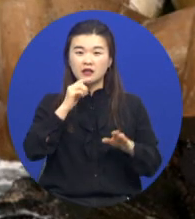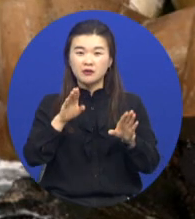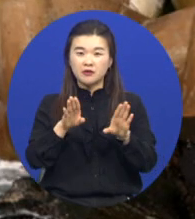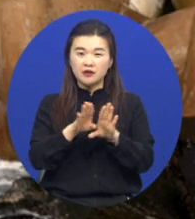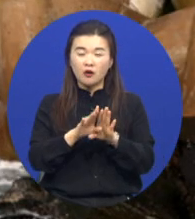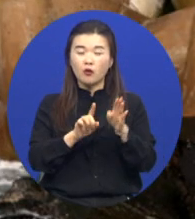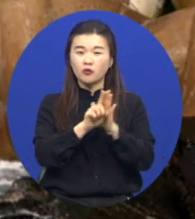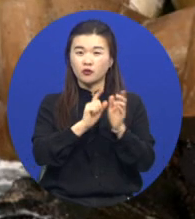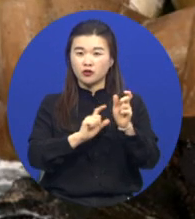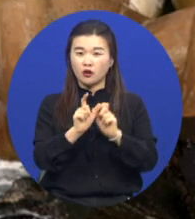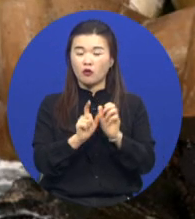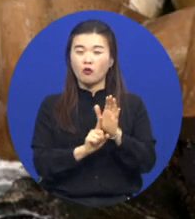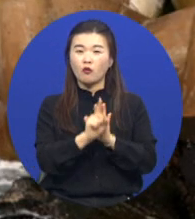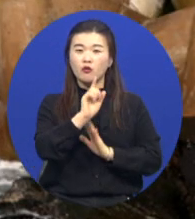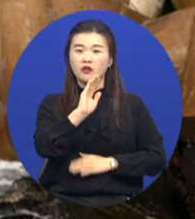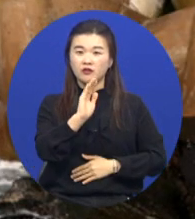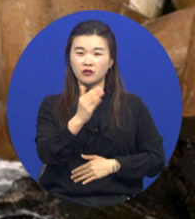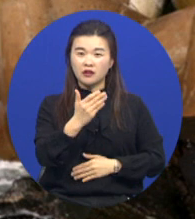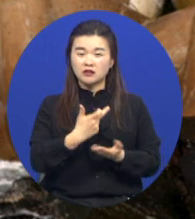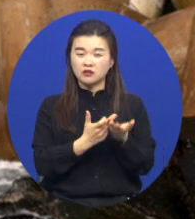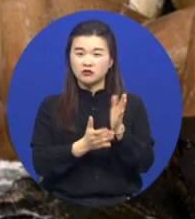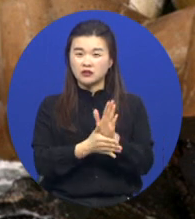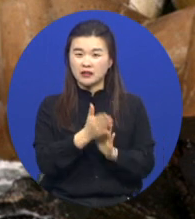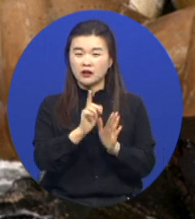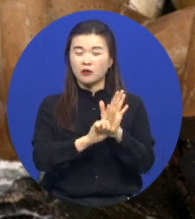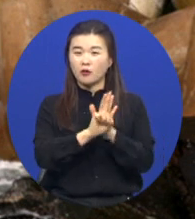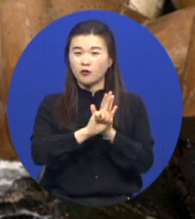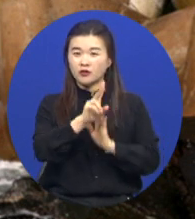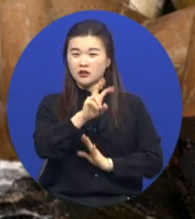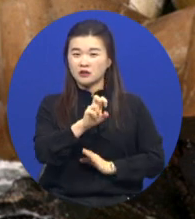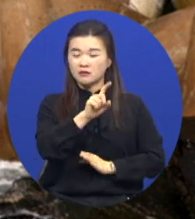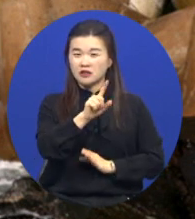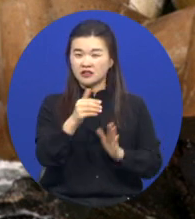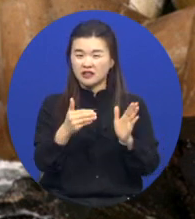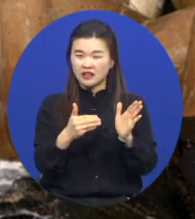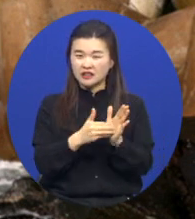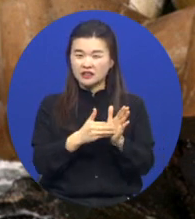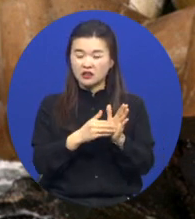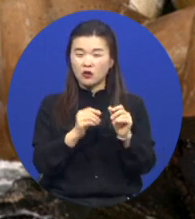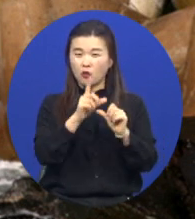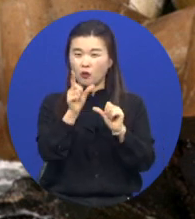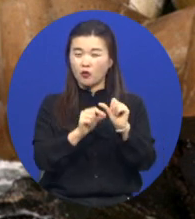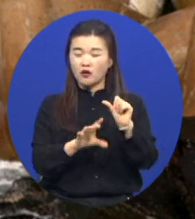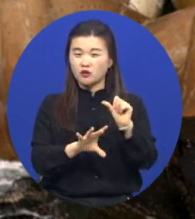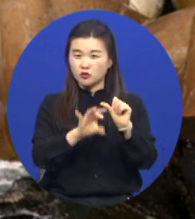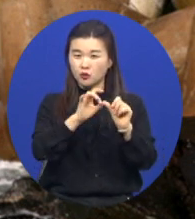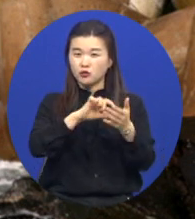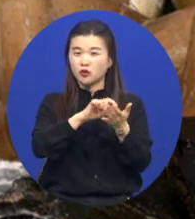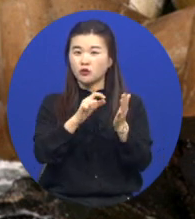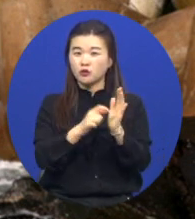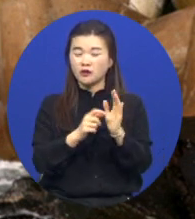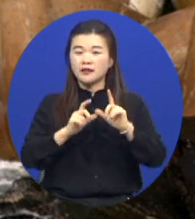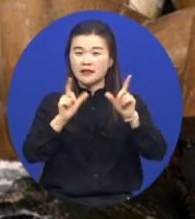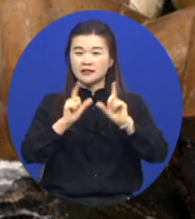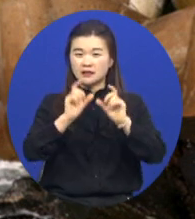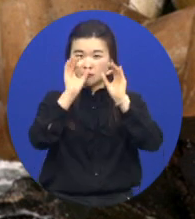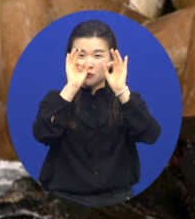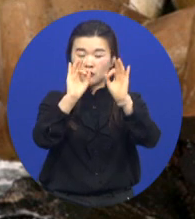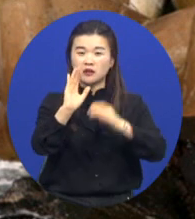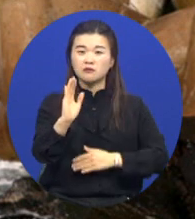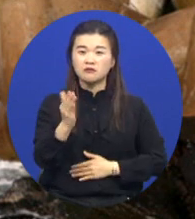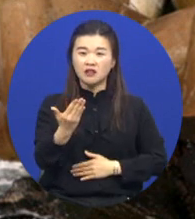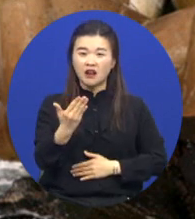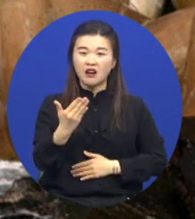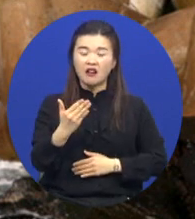기온이 더 오래 겠는데요 제조 시에 낮기온이 21도 까지 올라 5월초 손 에 해당하는 날씨를 보이겠습니다